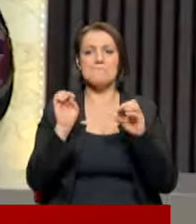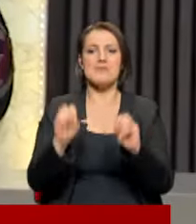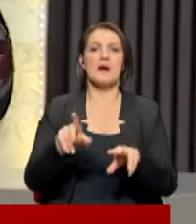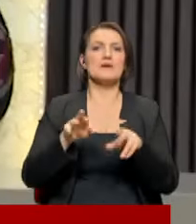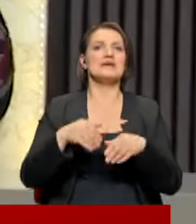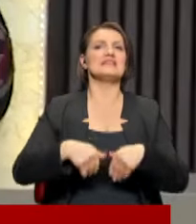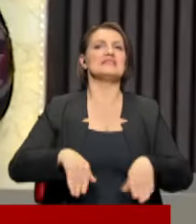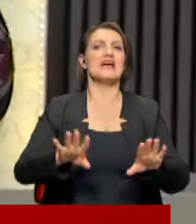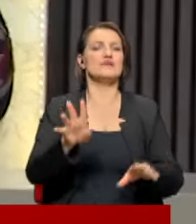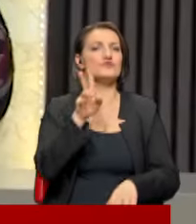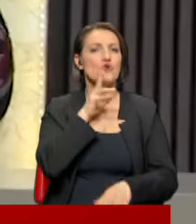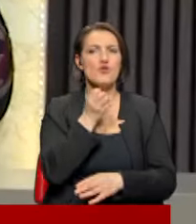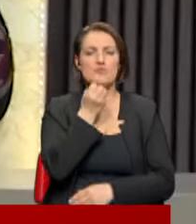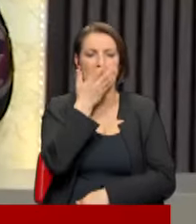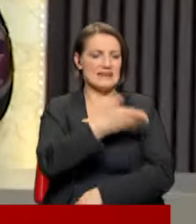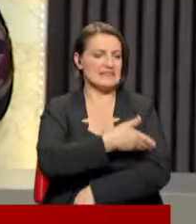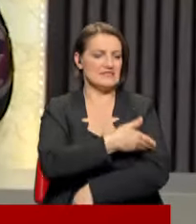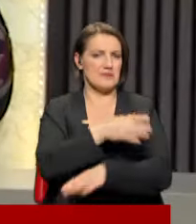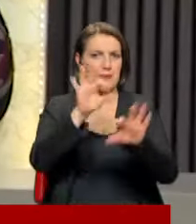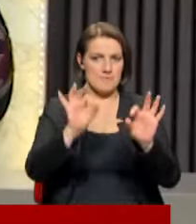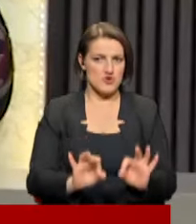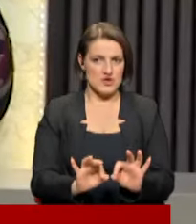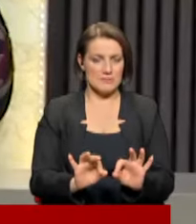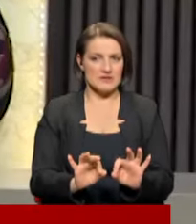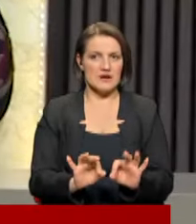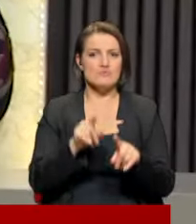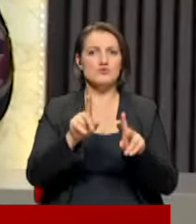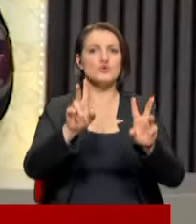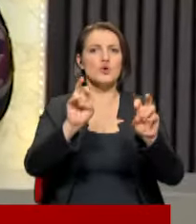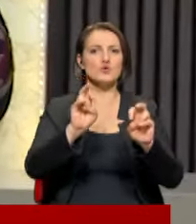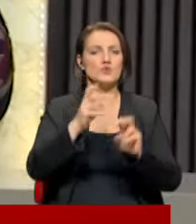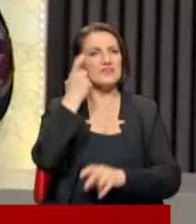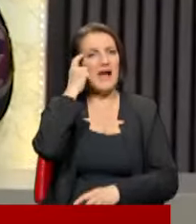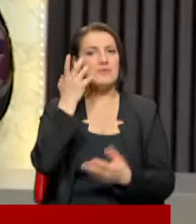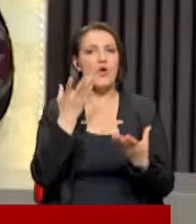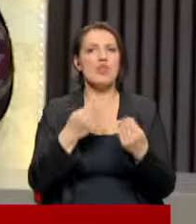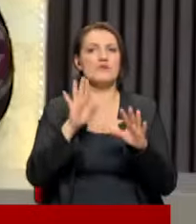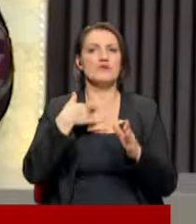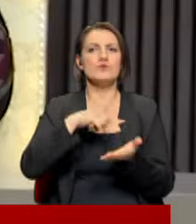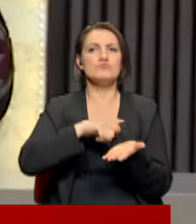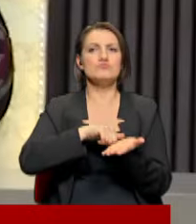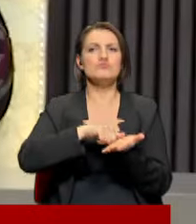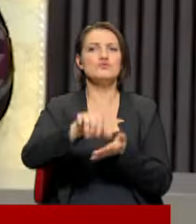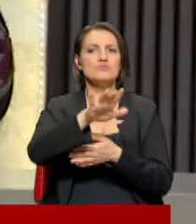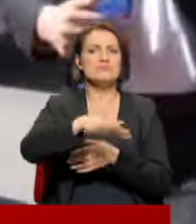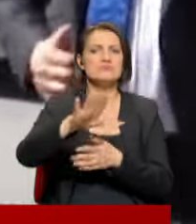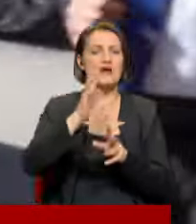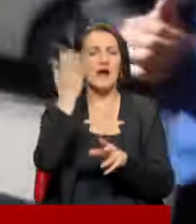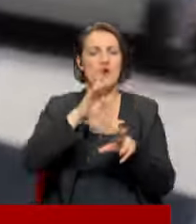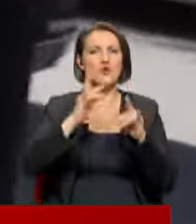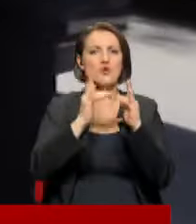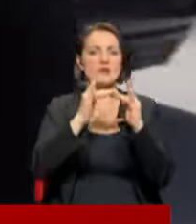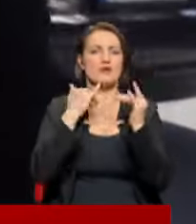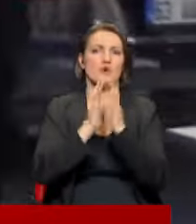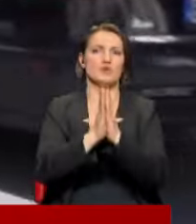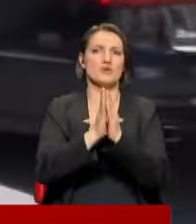gibi değil. Sonbaharla ancak hizmete başlayabileceğimizi, bu konuyu da öngöremediğim için ben tüm Karaköprülerden de özür diliyorum. Hizmete